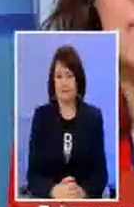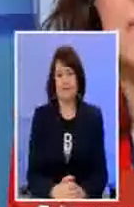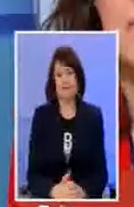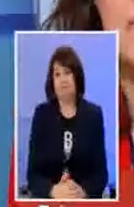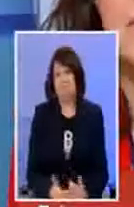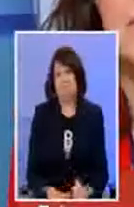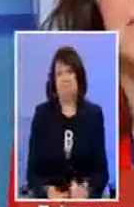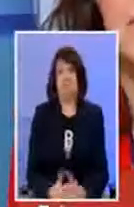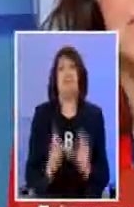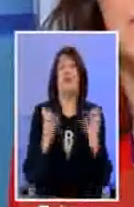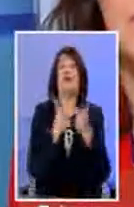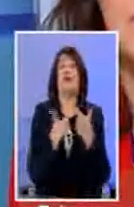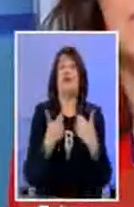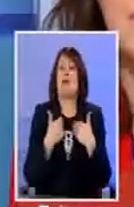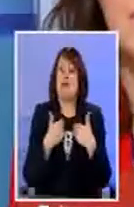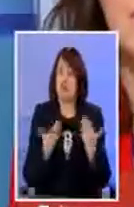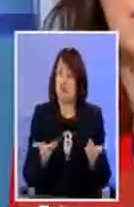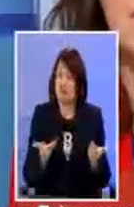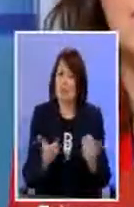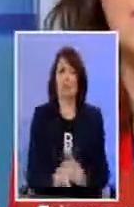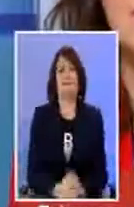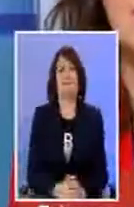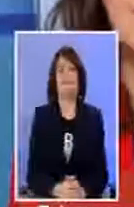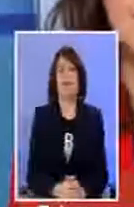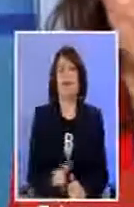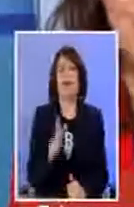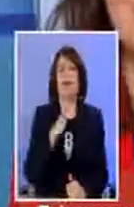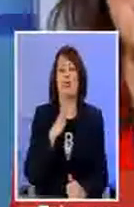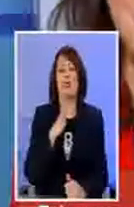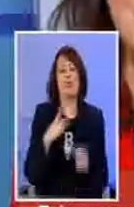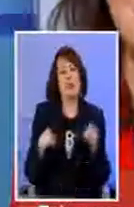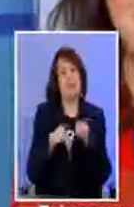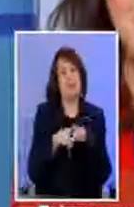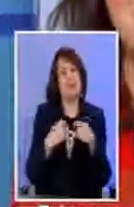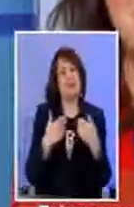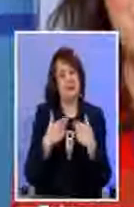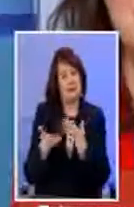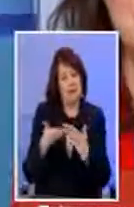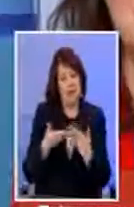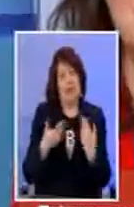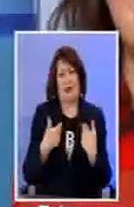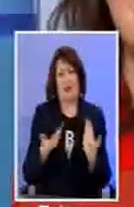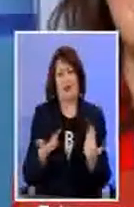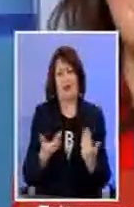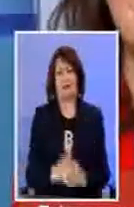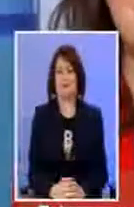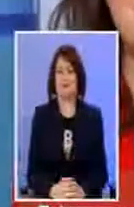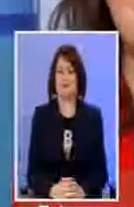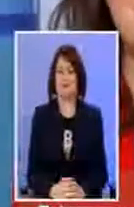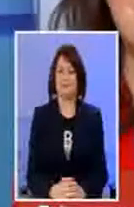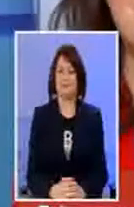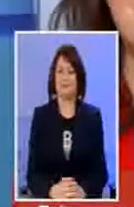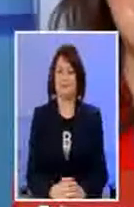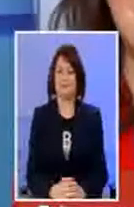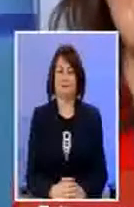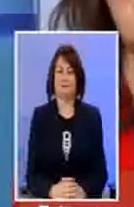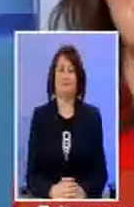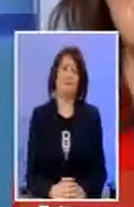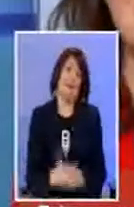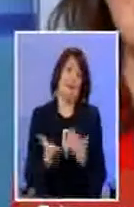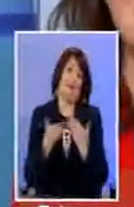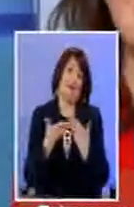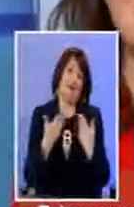Η οικογένειά μου και οι άνθρωποι που στέκονται δίπλα μου, αυτό πρέπει να πω, ότι είναι αυτό που με